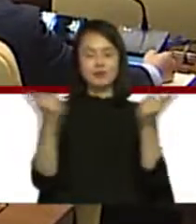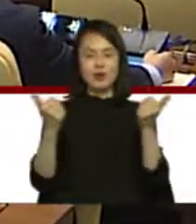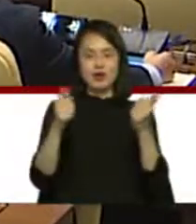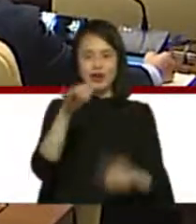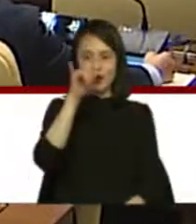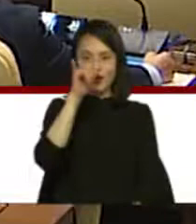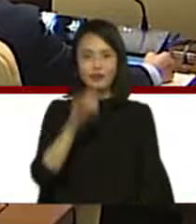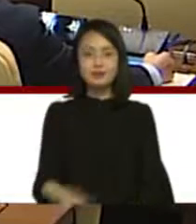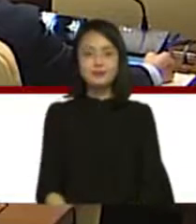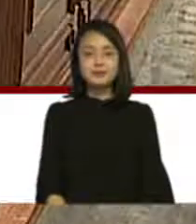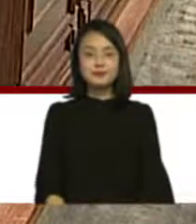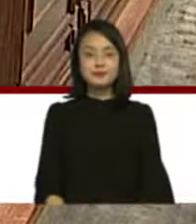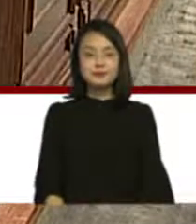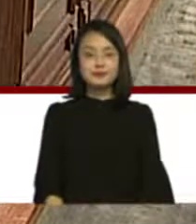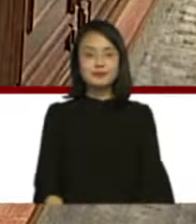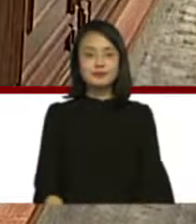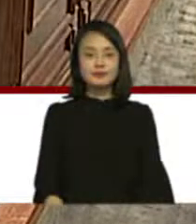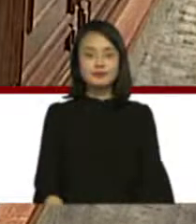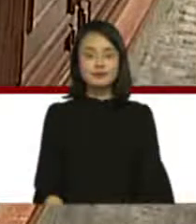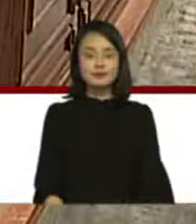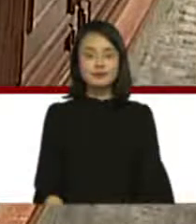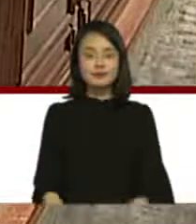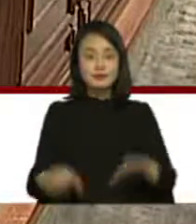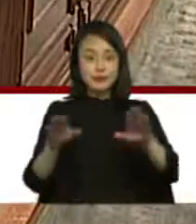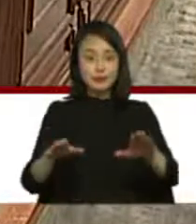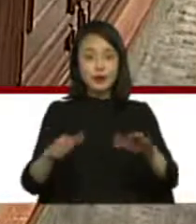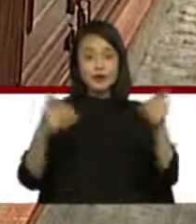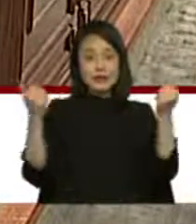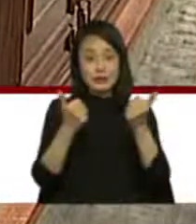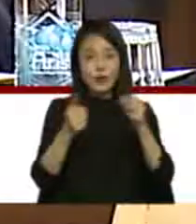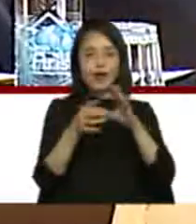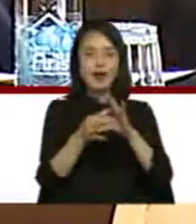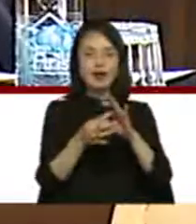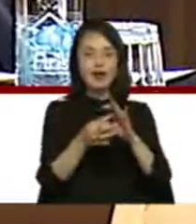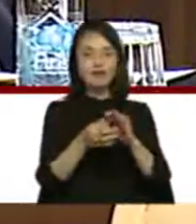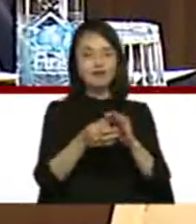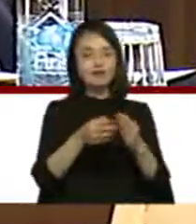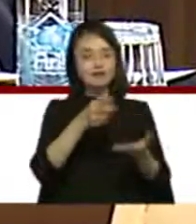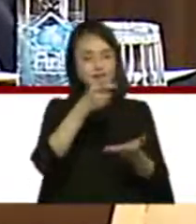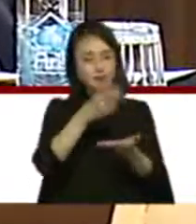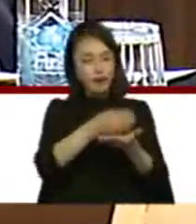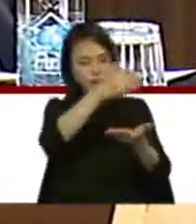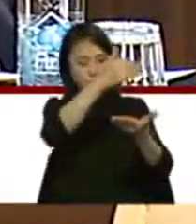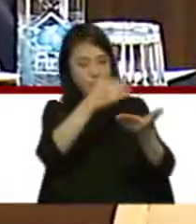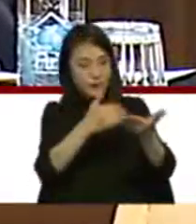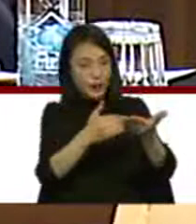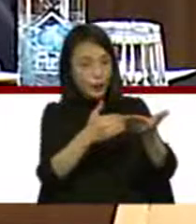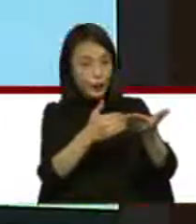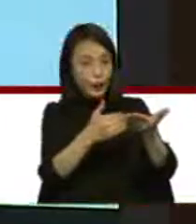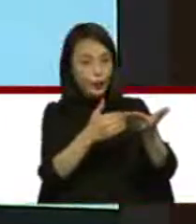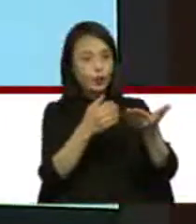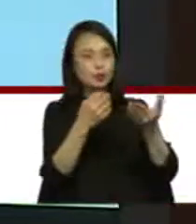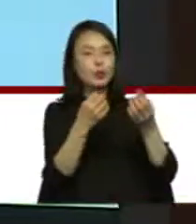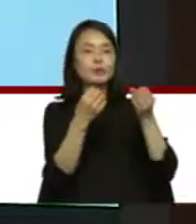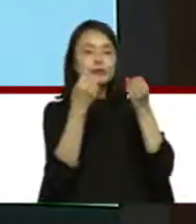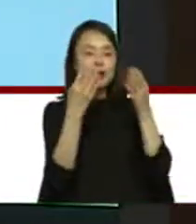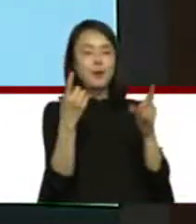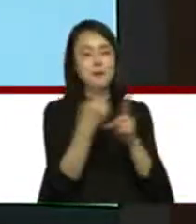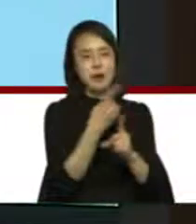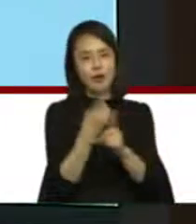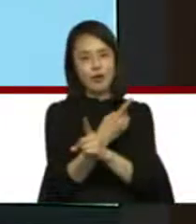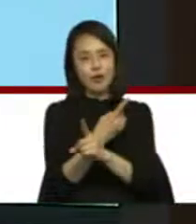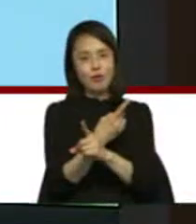임시회에서는 마포구의회 위원회 조례 일부 개정 조례안과 행정사무감사 및 조사에 관한 조례 일부 개정 조례안 등